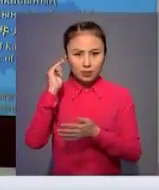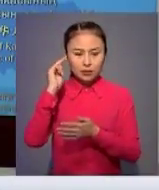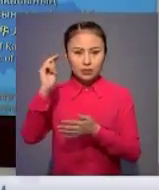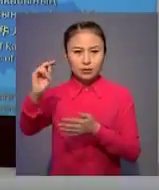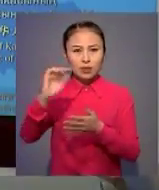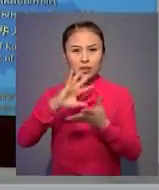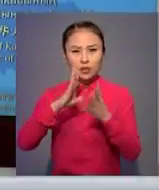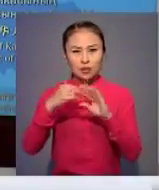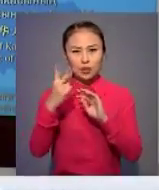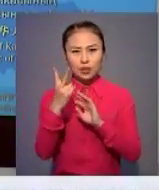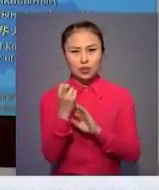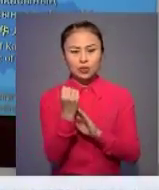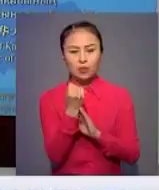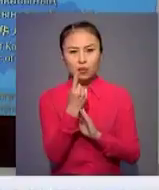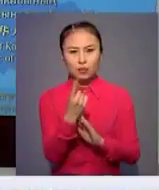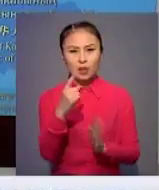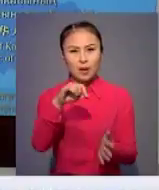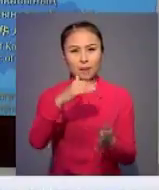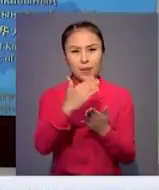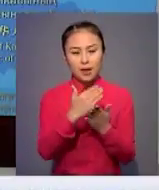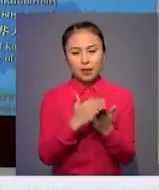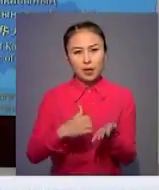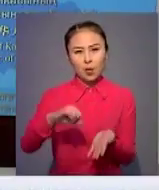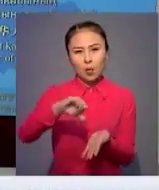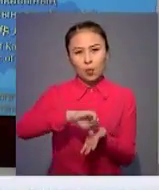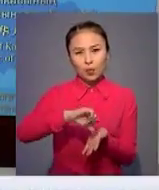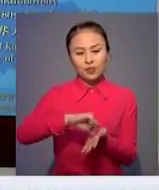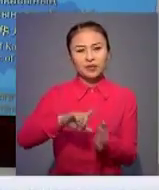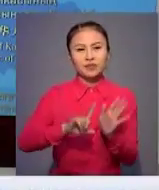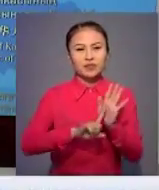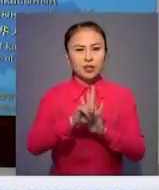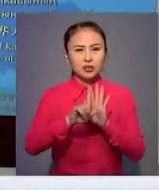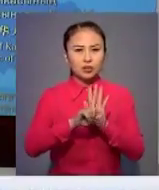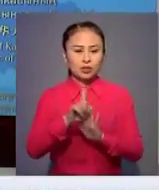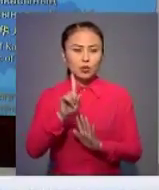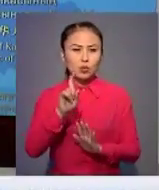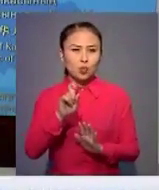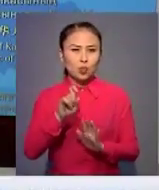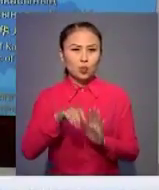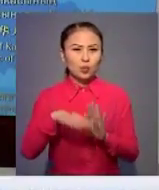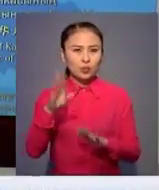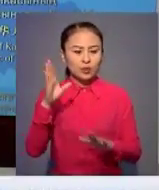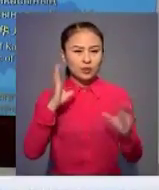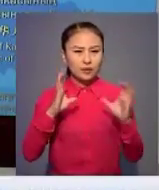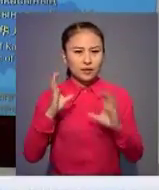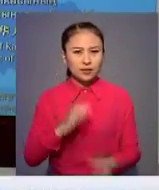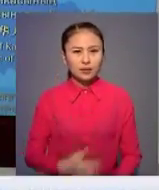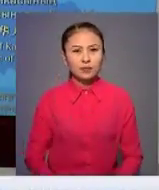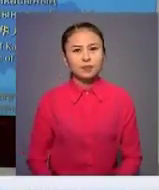211 бағдарламасына кіретін ең басты 100 университеттердің біреуі.